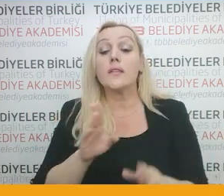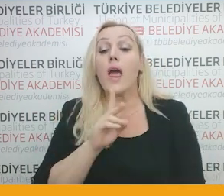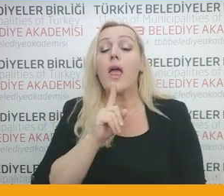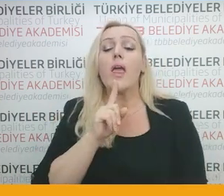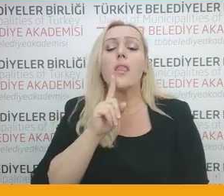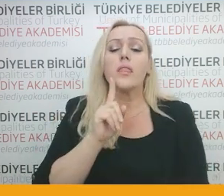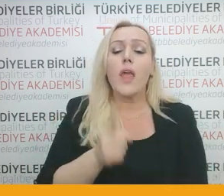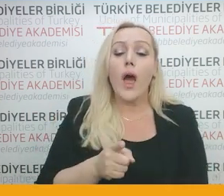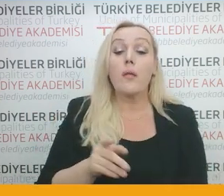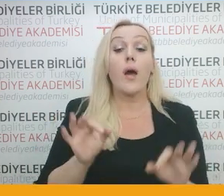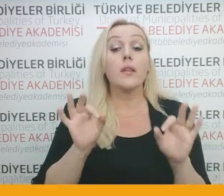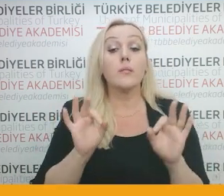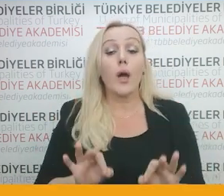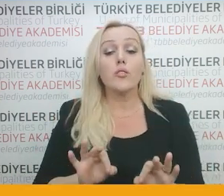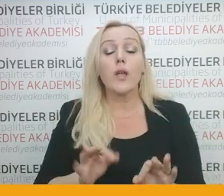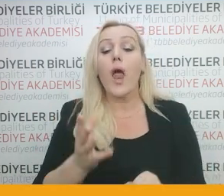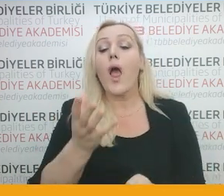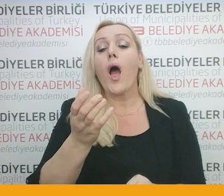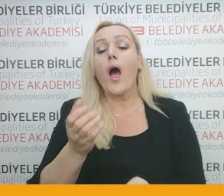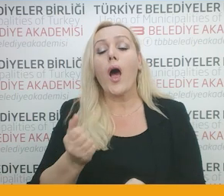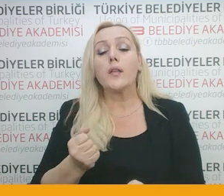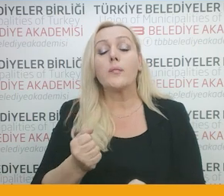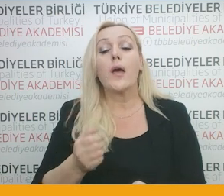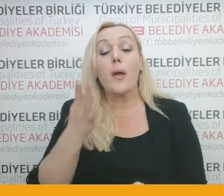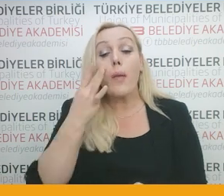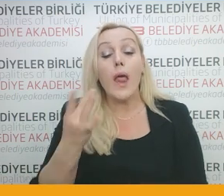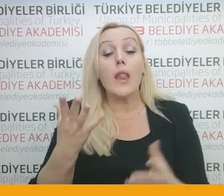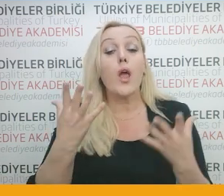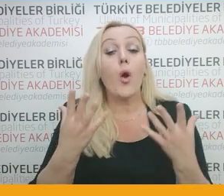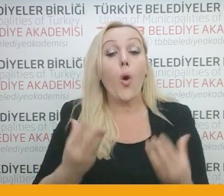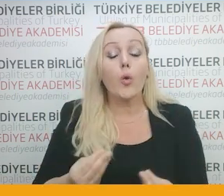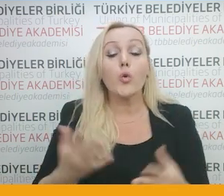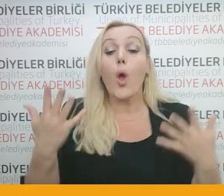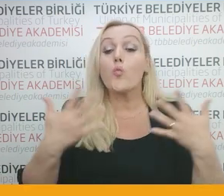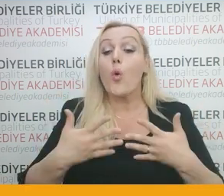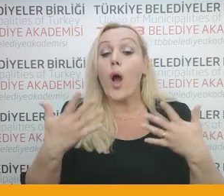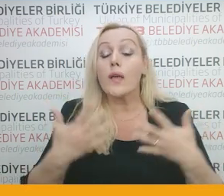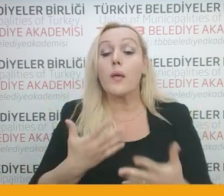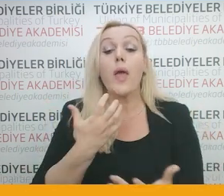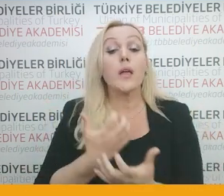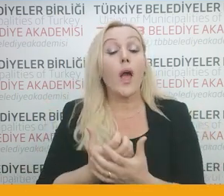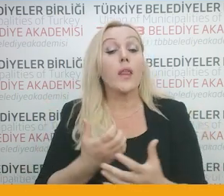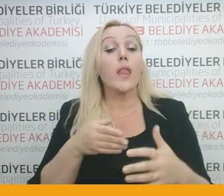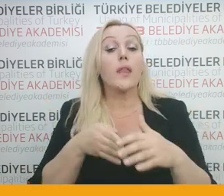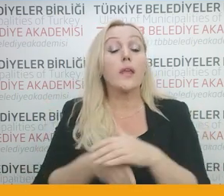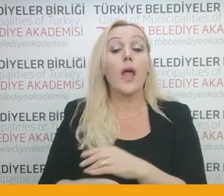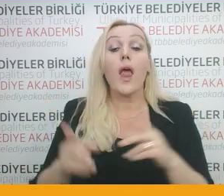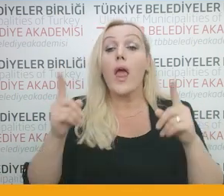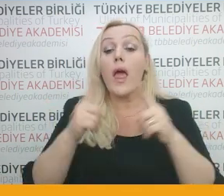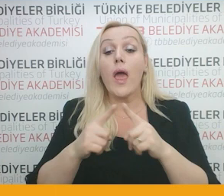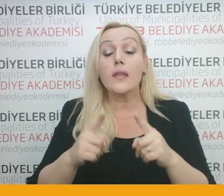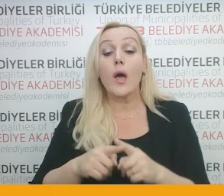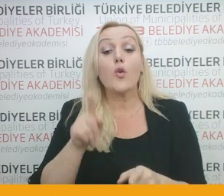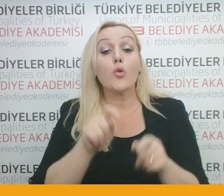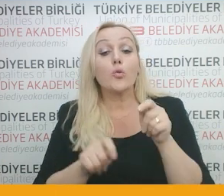gerekiyorsa harcama talimatı başlar. Alım yöntemi belirlenir, mal ve teslim alınır. Muhasebe kayıtlarına girer, hesaplar kullanılır,